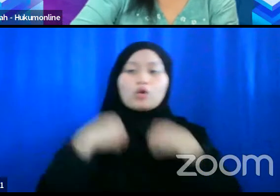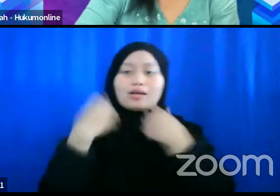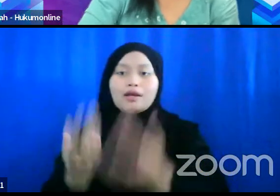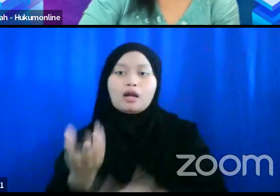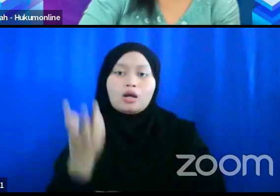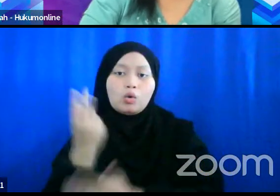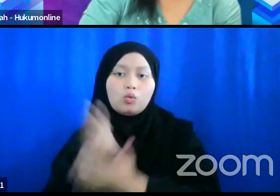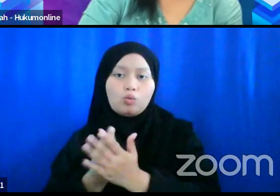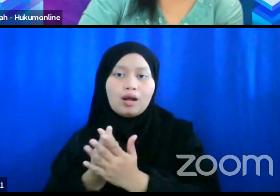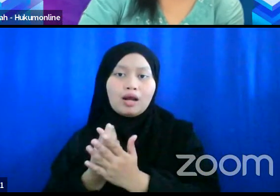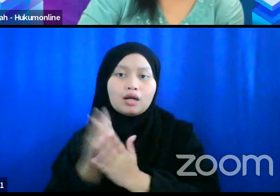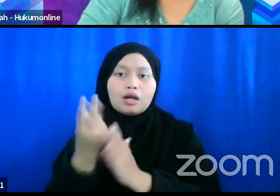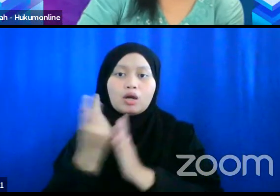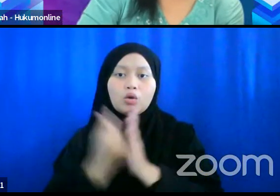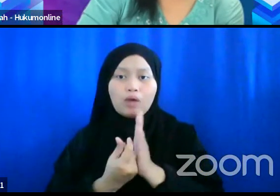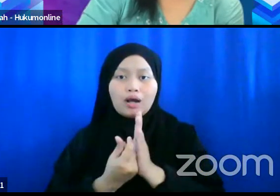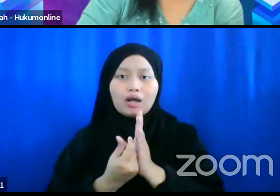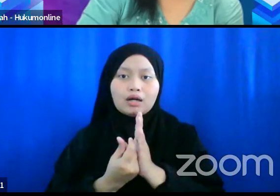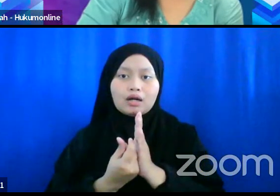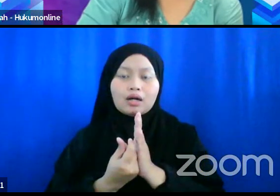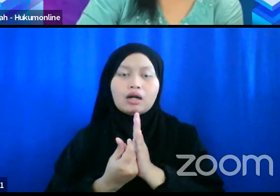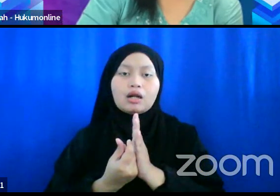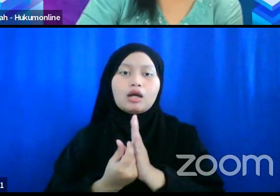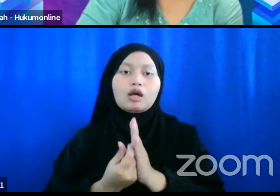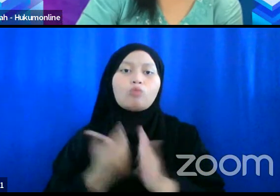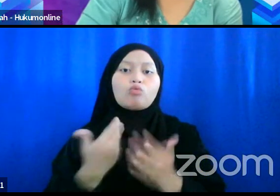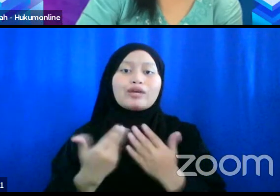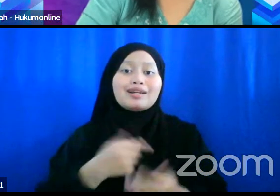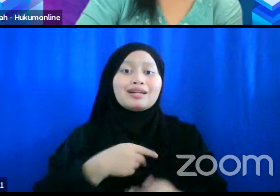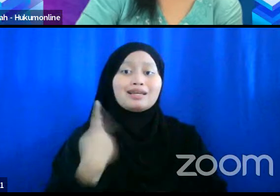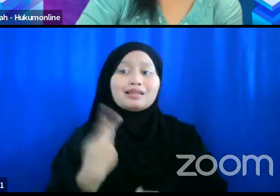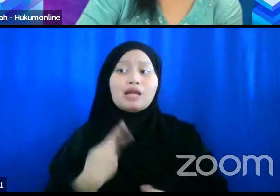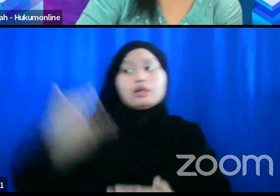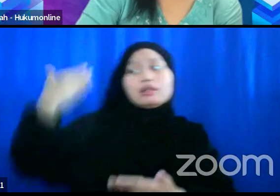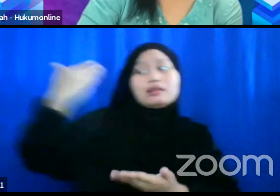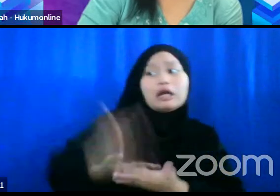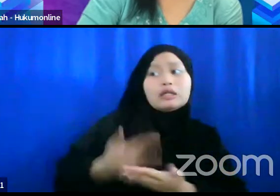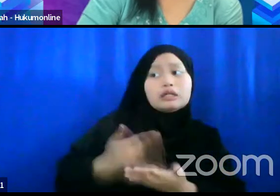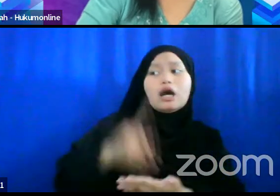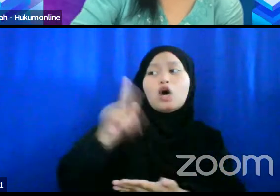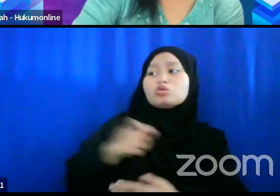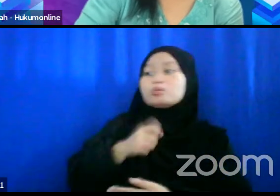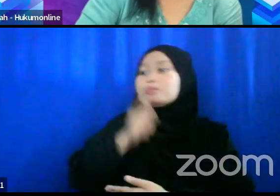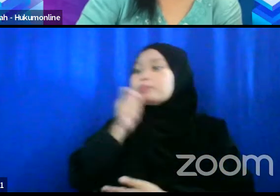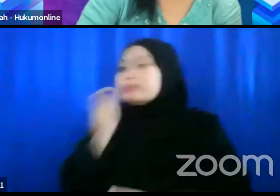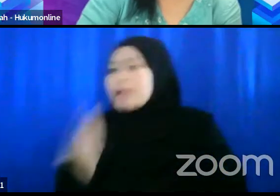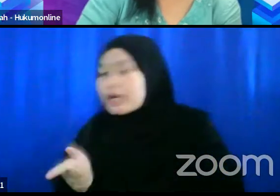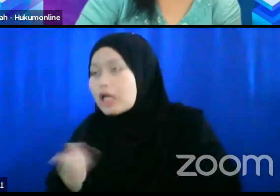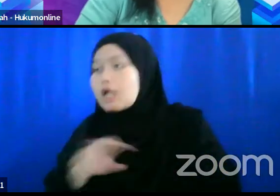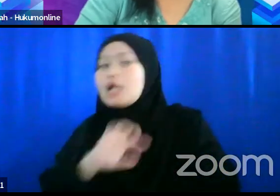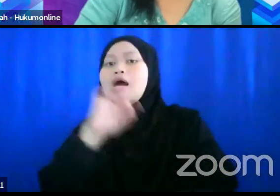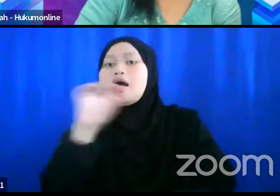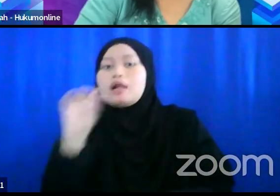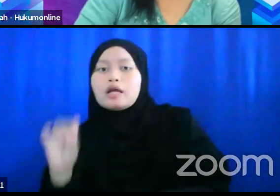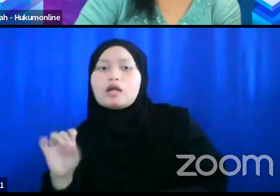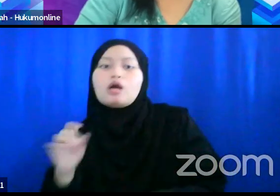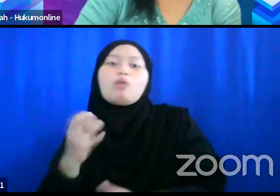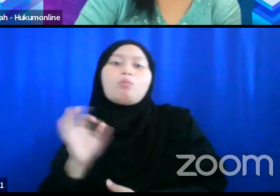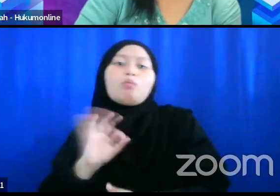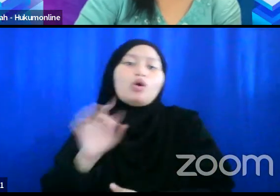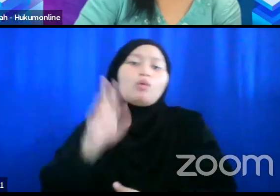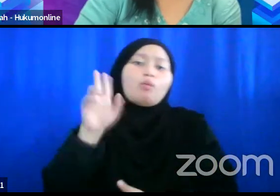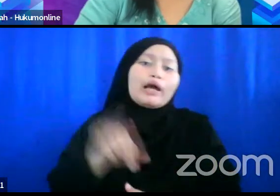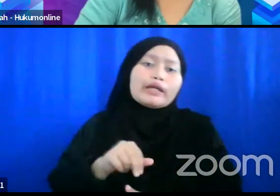di bisa jadi kita jadi ditagih gitu terus kita jadi harus membayar dan dan sebagainya belum lagi Paling bisanya secara